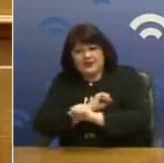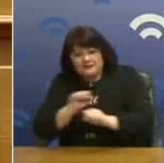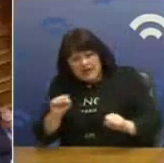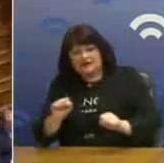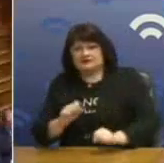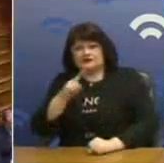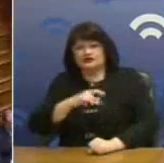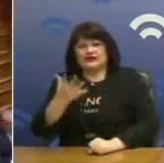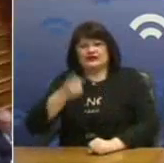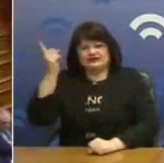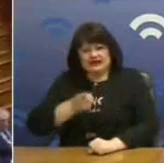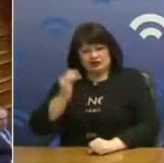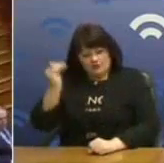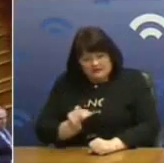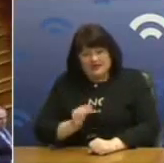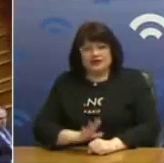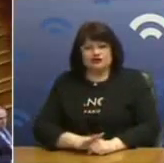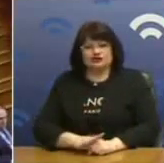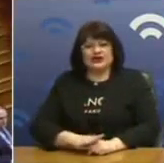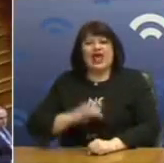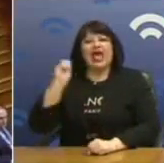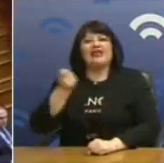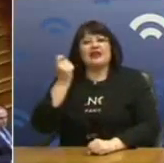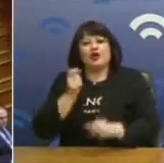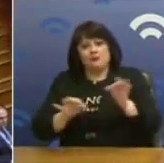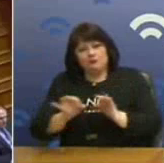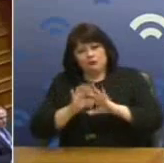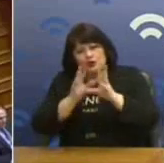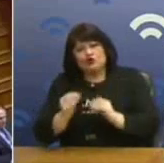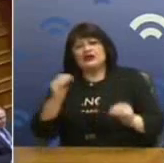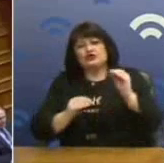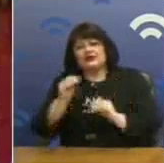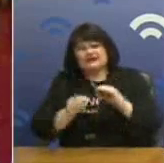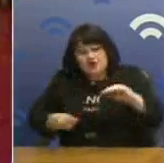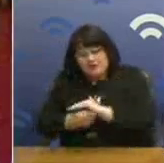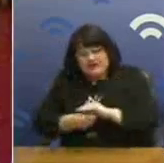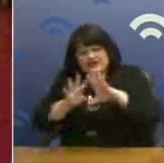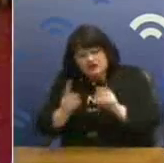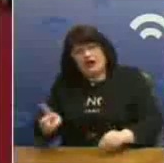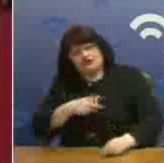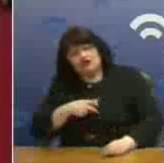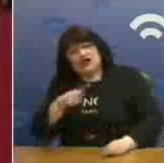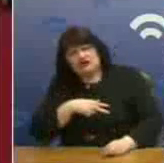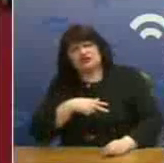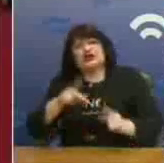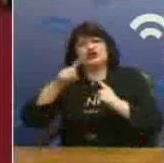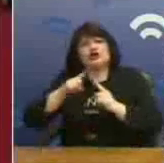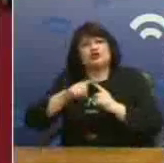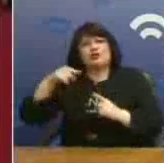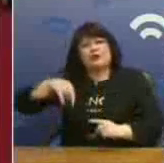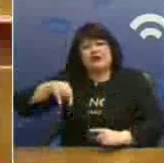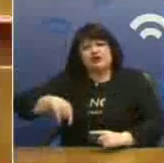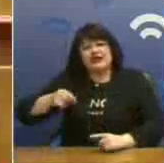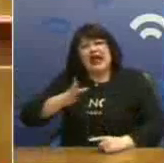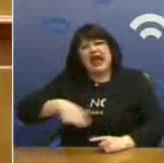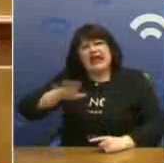25% που μειώσατε το εθνικό πλούτο κάνατε σωστά και τα εξοπλιστικά και τις μίζες τα κάνατε σωστά του Ψοχατζόπουλου και του Παπαντονίου και των άλλων και τους